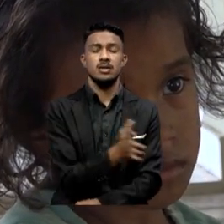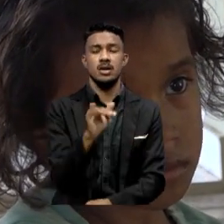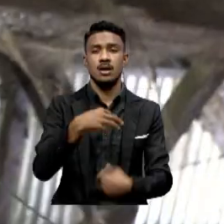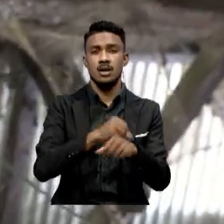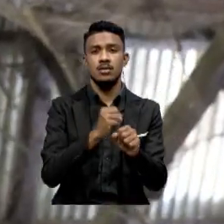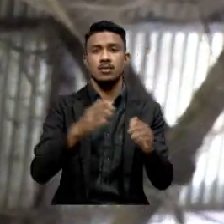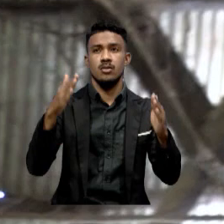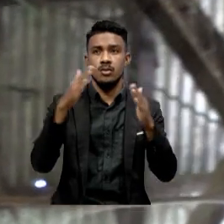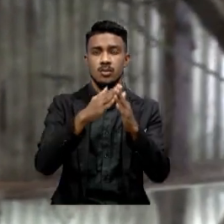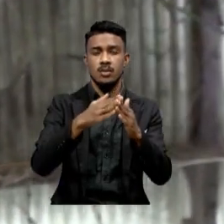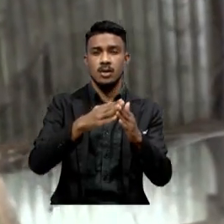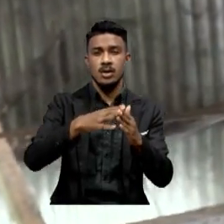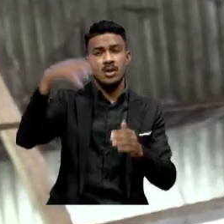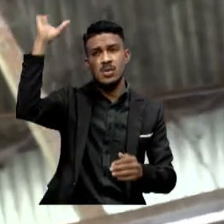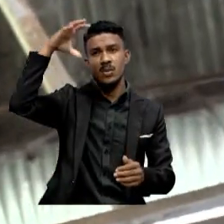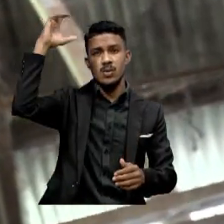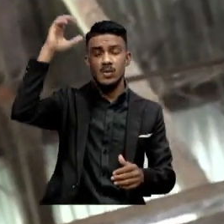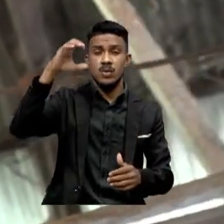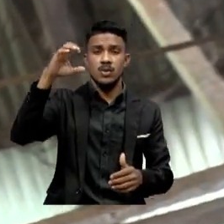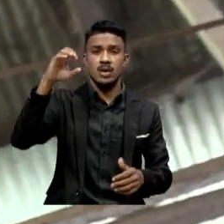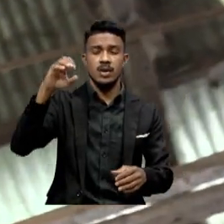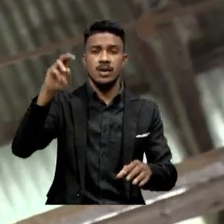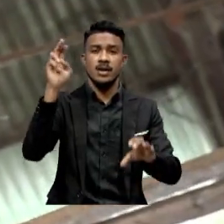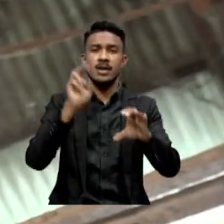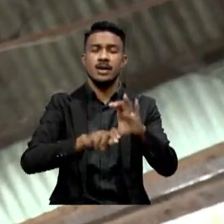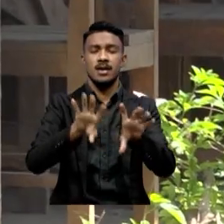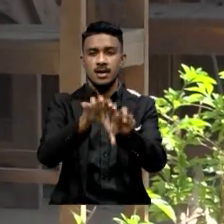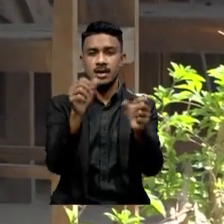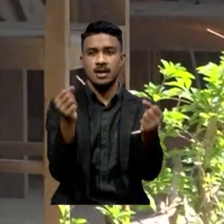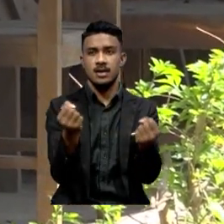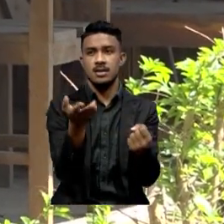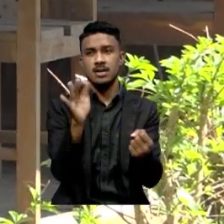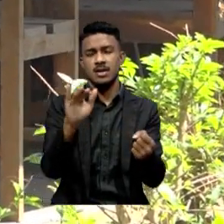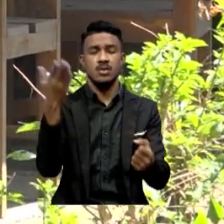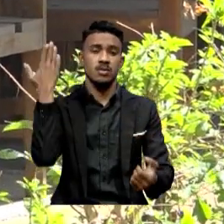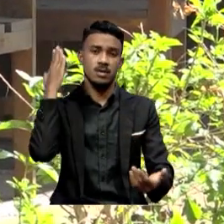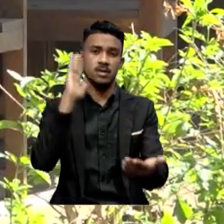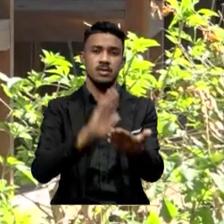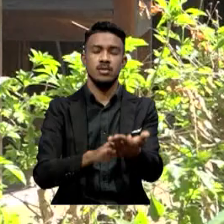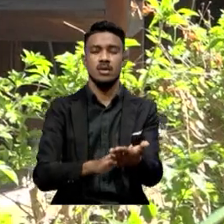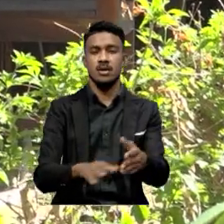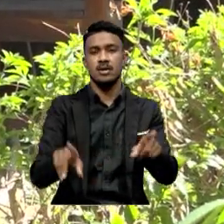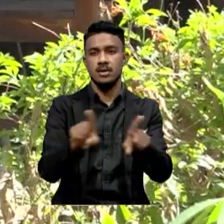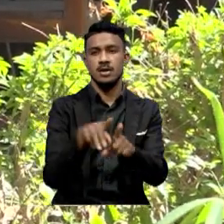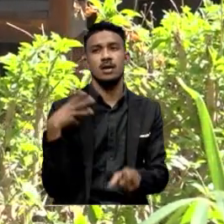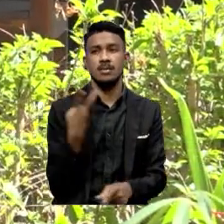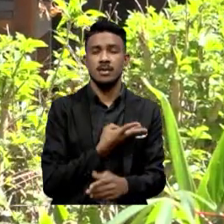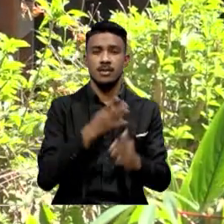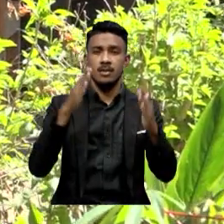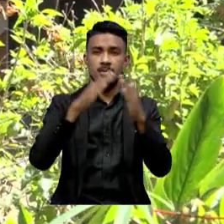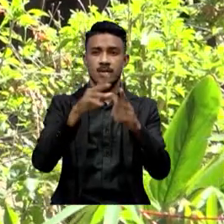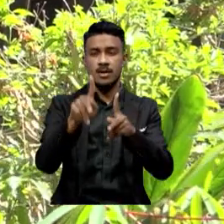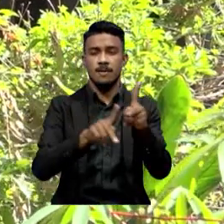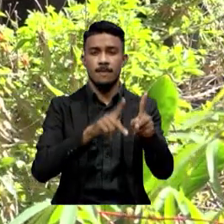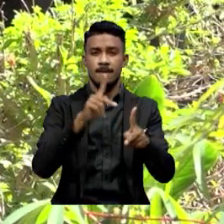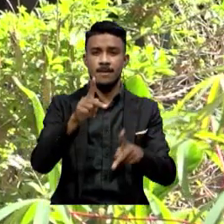sira hela. Kurang tahu ai kaderaat. Kurang sekolah. Ane be ami umah ni emasun